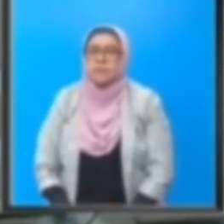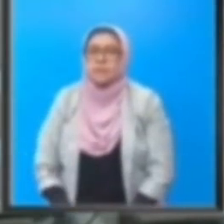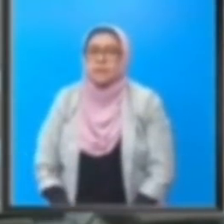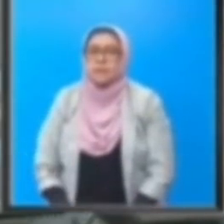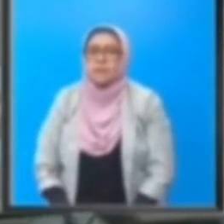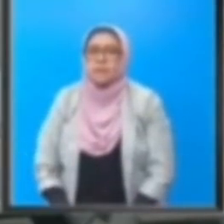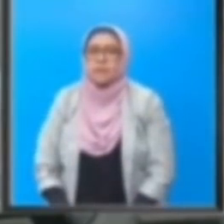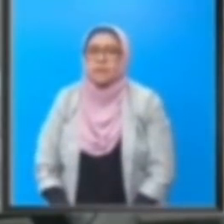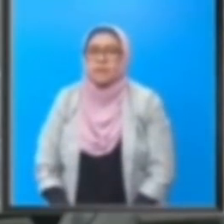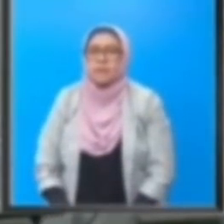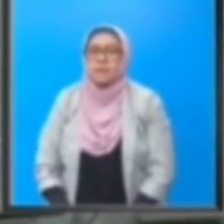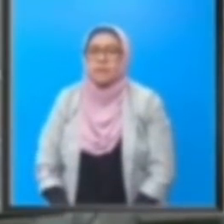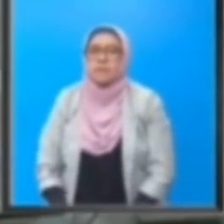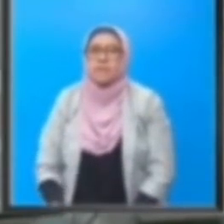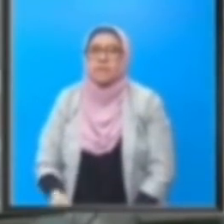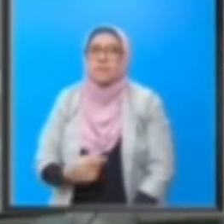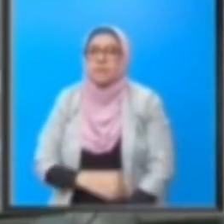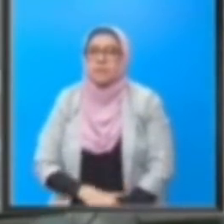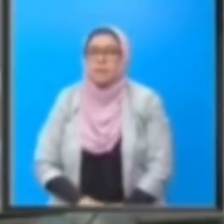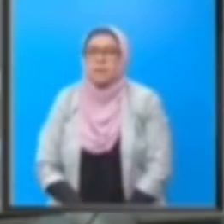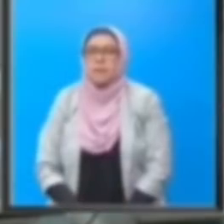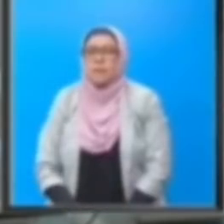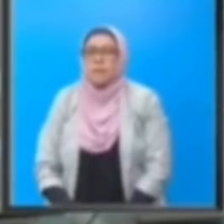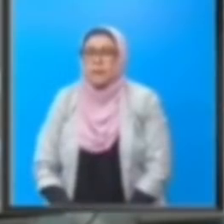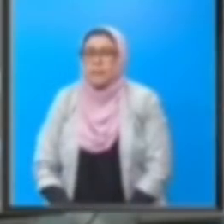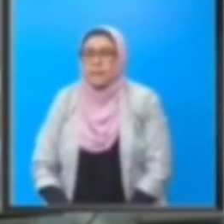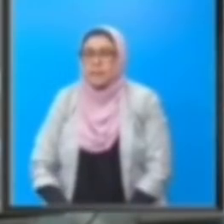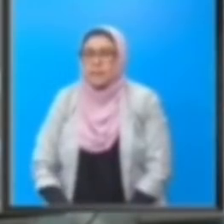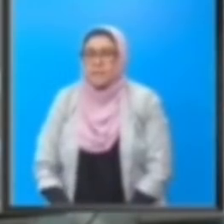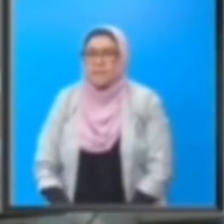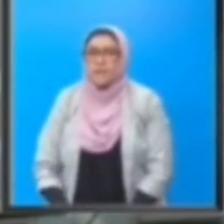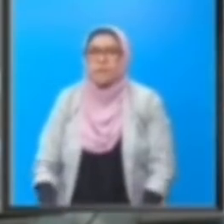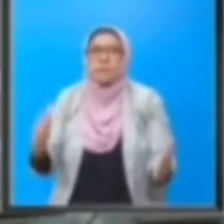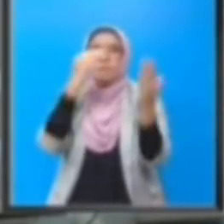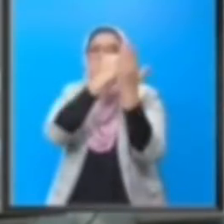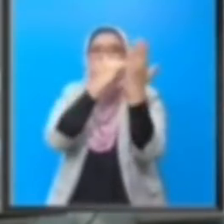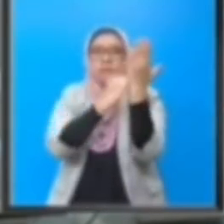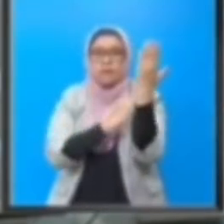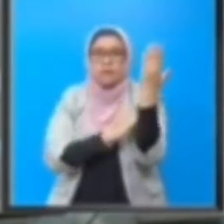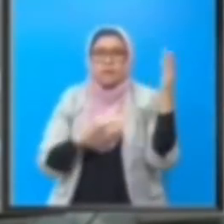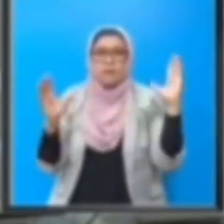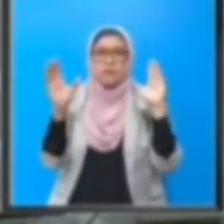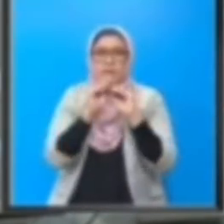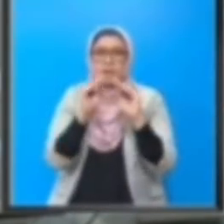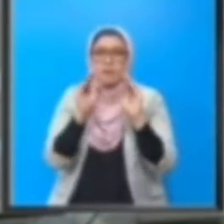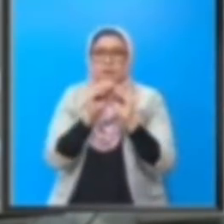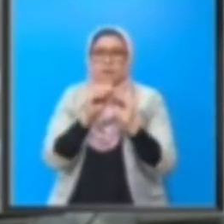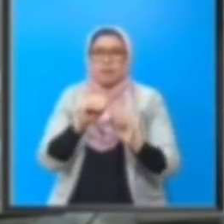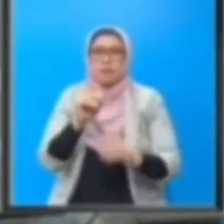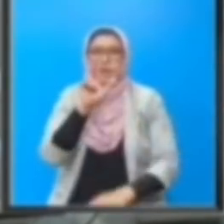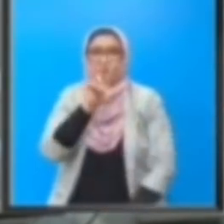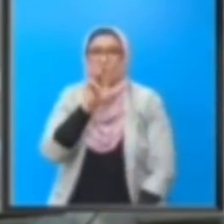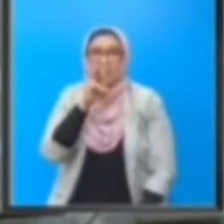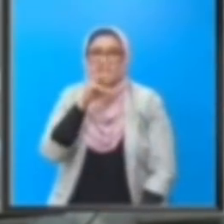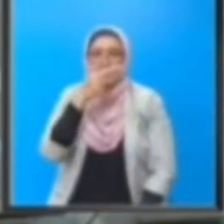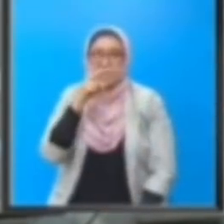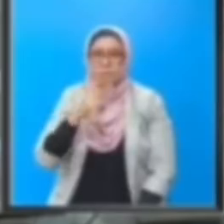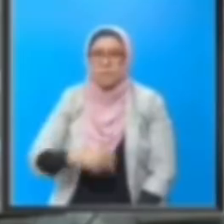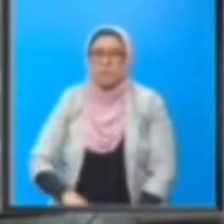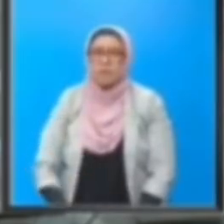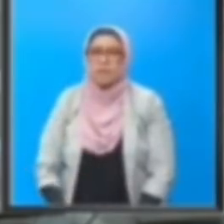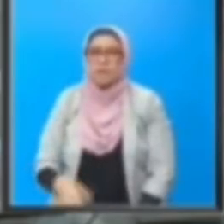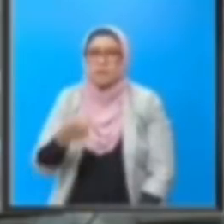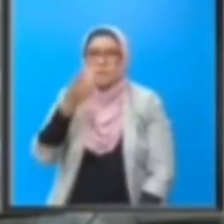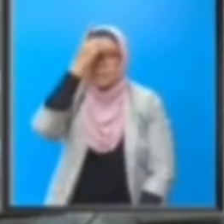Masih kurang faham lagi. Peraturan Mesyuarat, Dato' Speaker. Peraturan Mesyuarat 36-12, Dato' Speaker. Tentang ahli-ahli